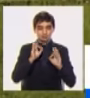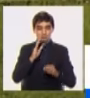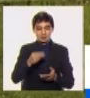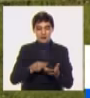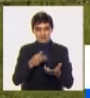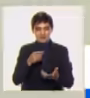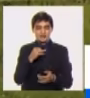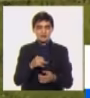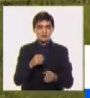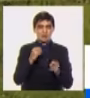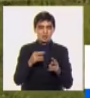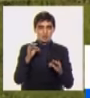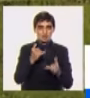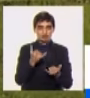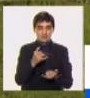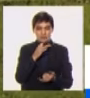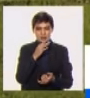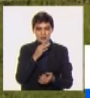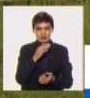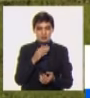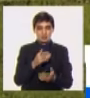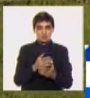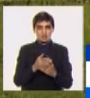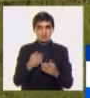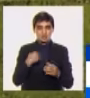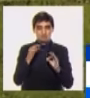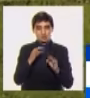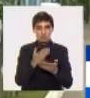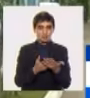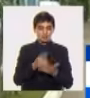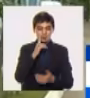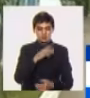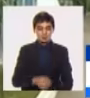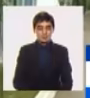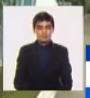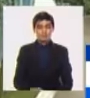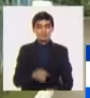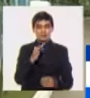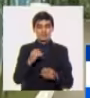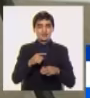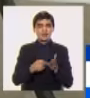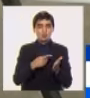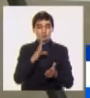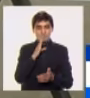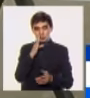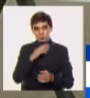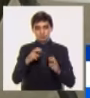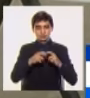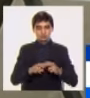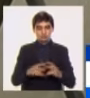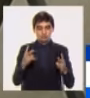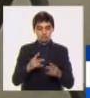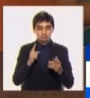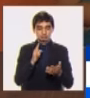и заключение на данный момент одно из комментариев не давать не людям единственное требование родителей сейчас чтобы расследование было